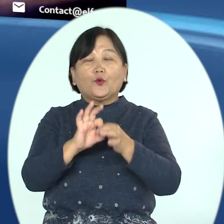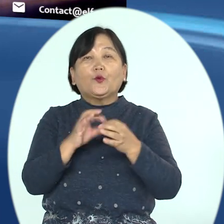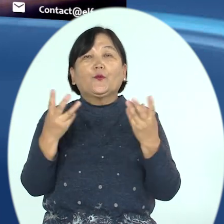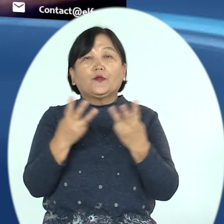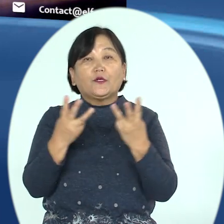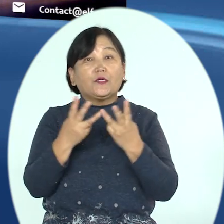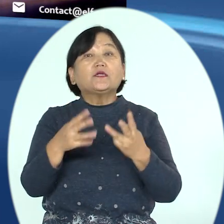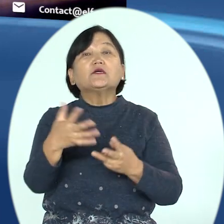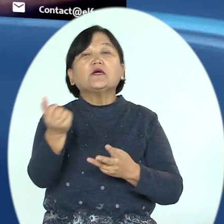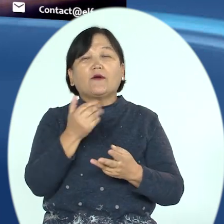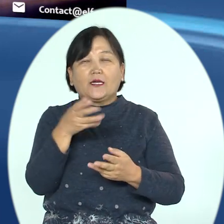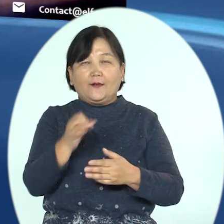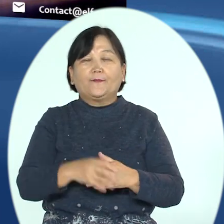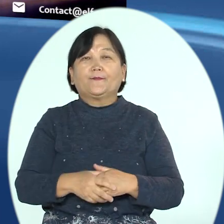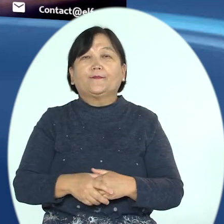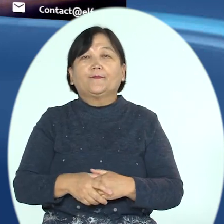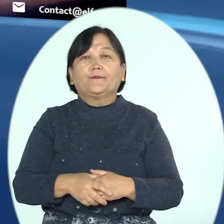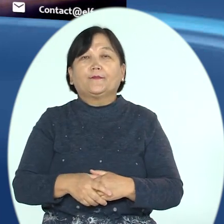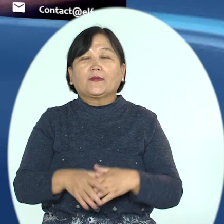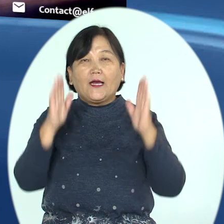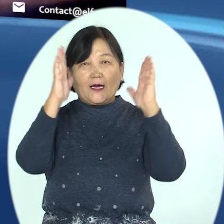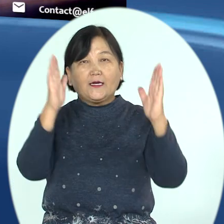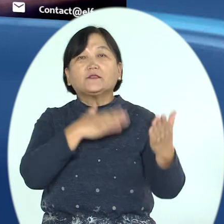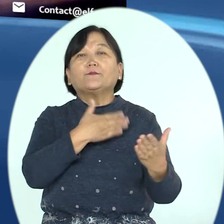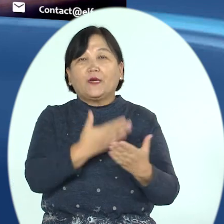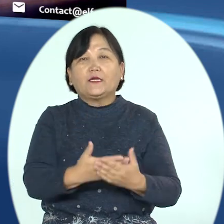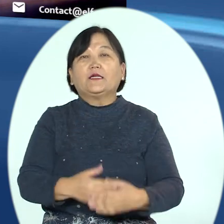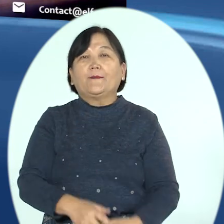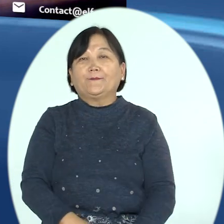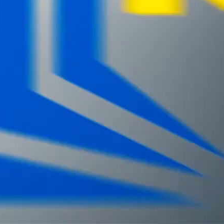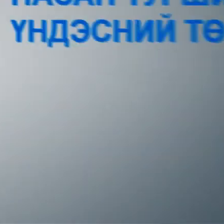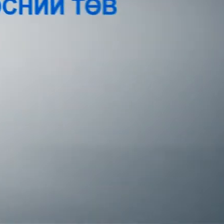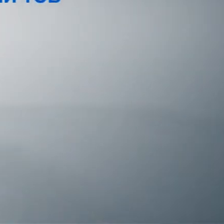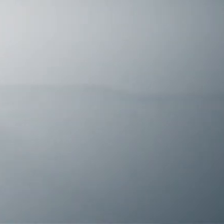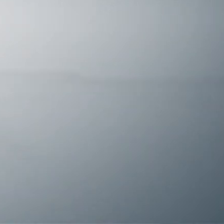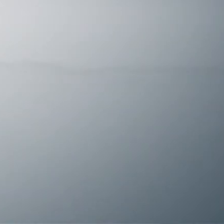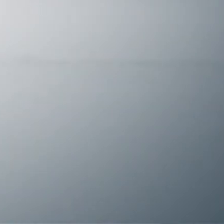холбоосоос аваарай. Анхаарал хандуулсанд баярлалаа.